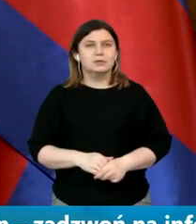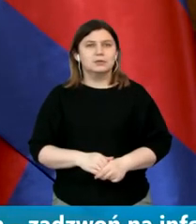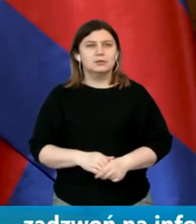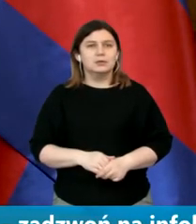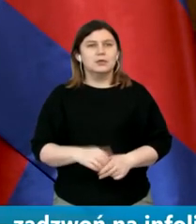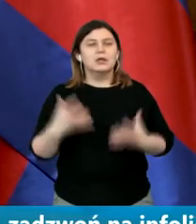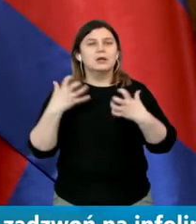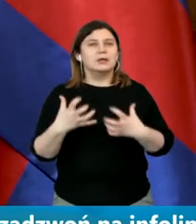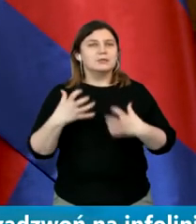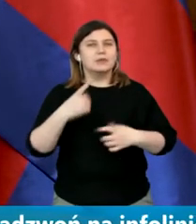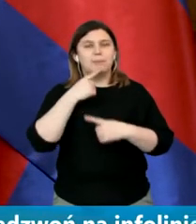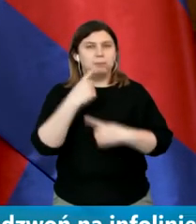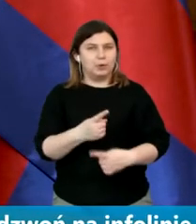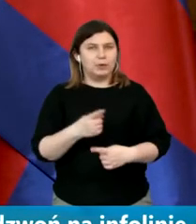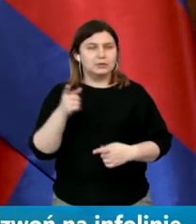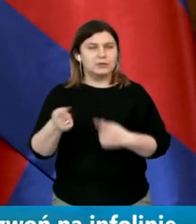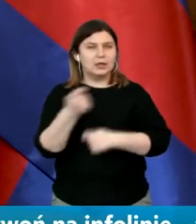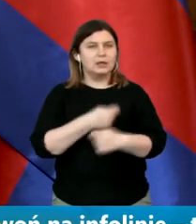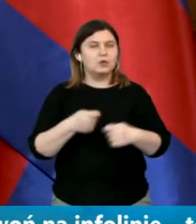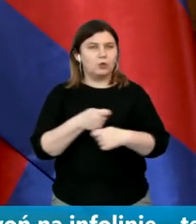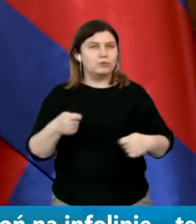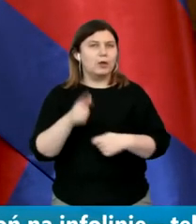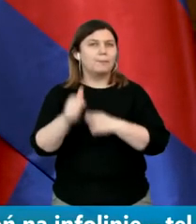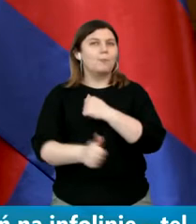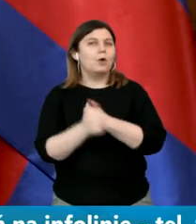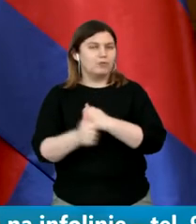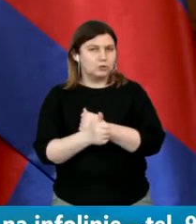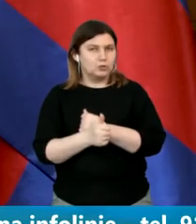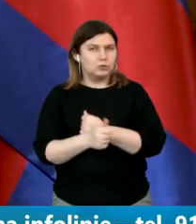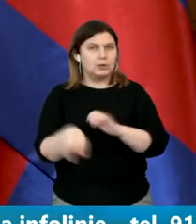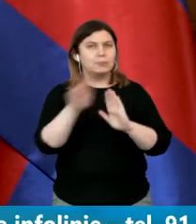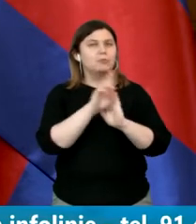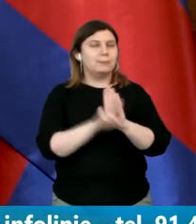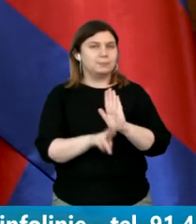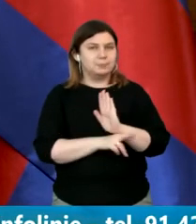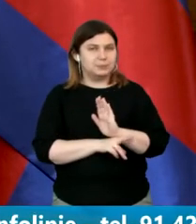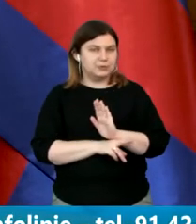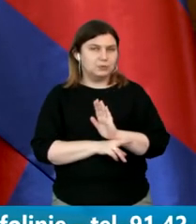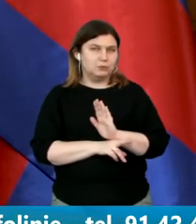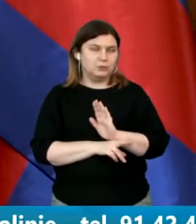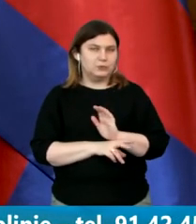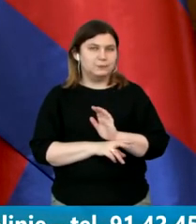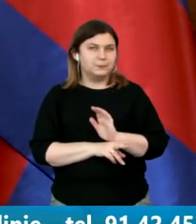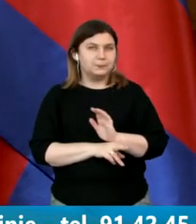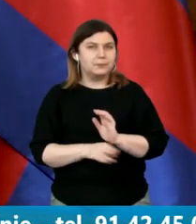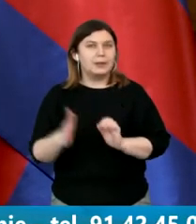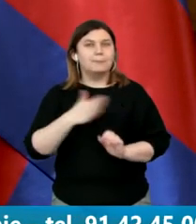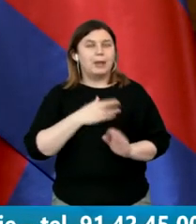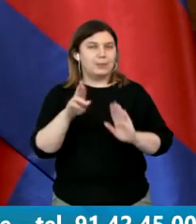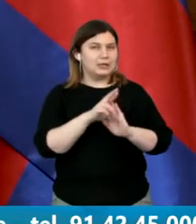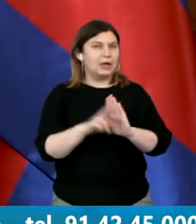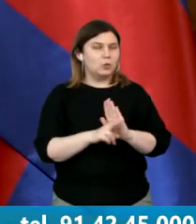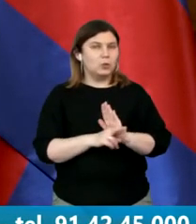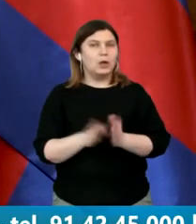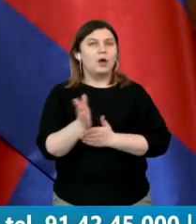Chcę powiedzieć, że te rozwiązania wynikają po pierwsze z przepisów i mamy pewne regulacje